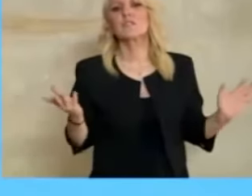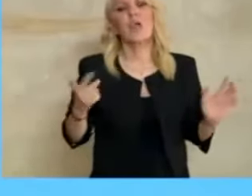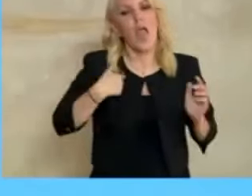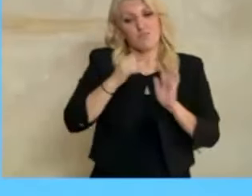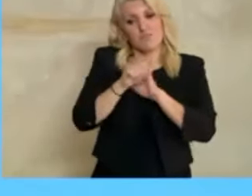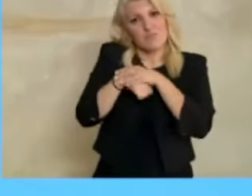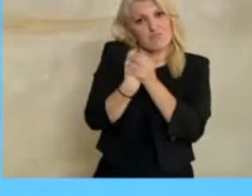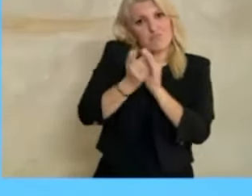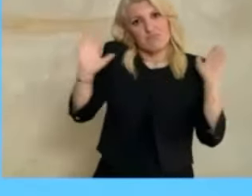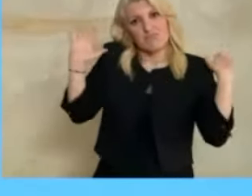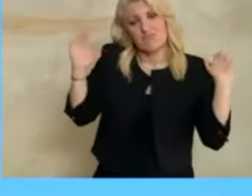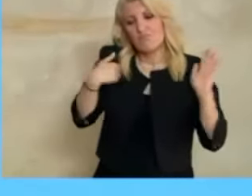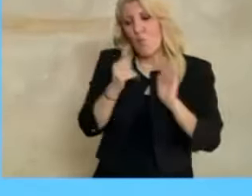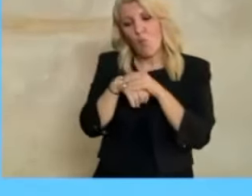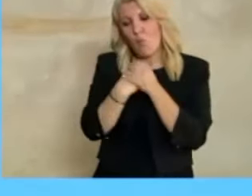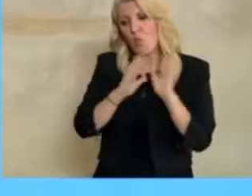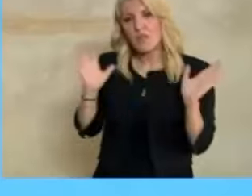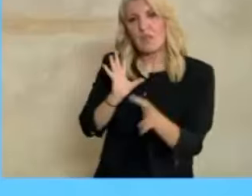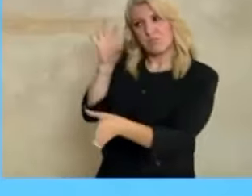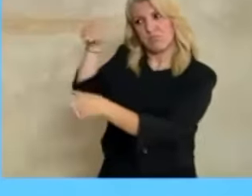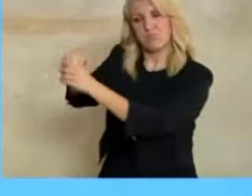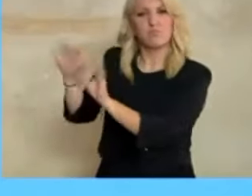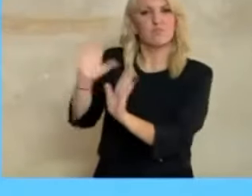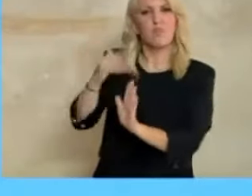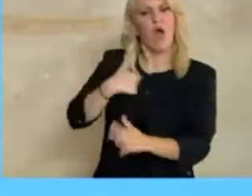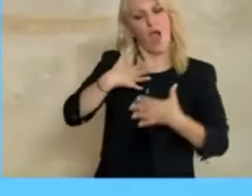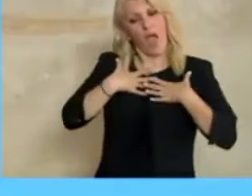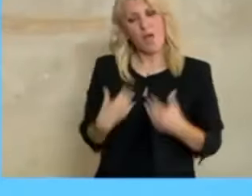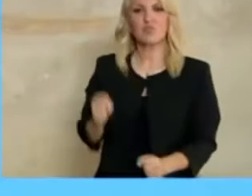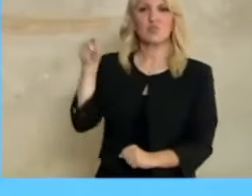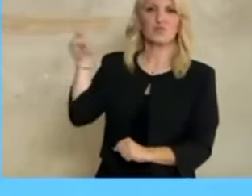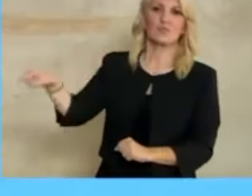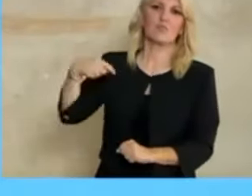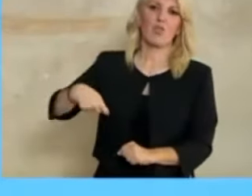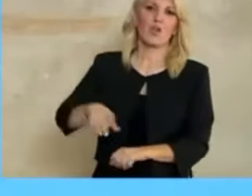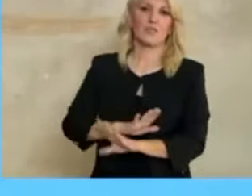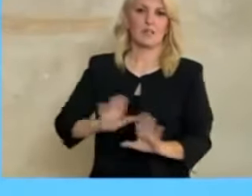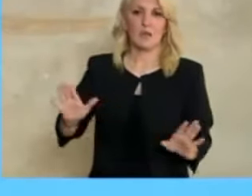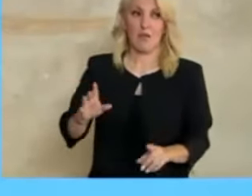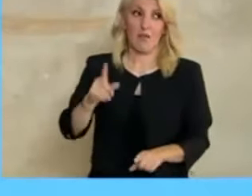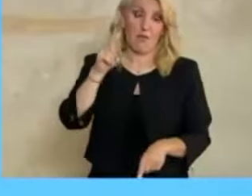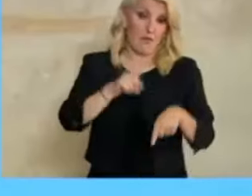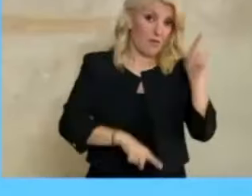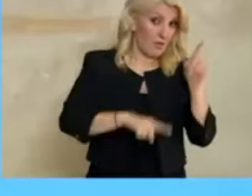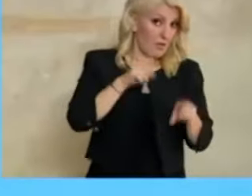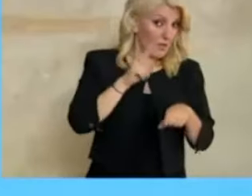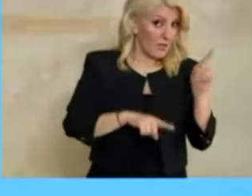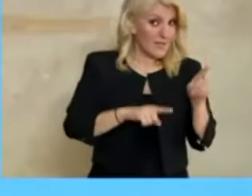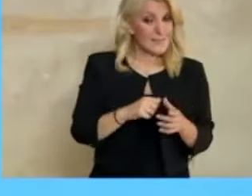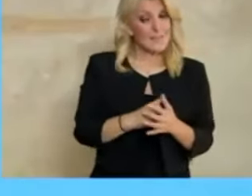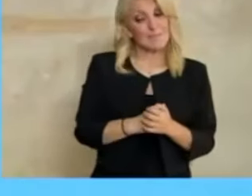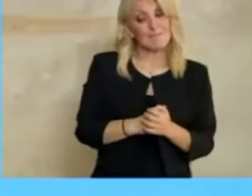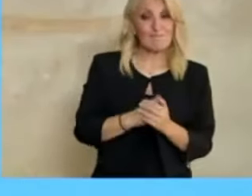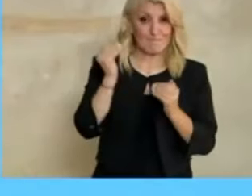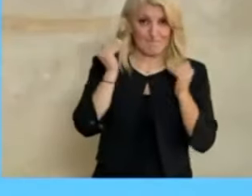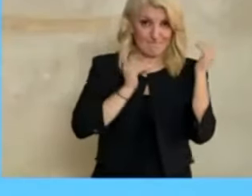ευθύνες όλων των εμπλεκόμενων. Τις έχω απόλυτη εμπιστοσύνη. Αν κάποιοι δεν τις έχουν εμπιστοσύνη, να βγουν να το πούνε ανοιχτά. Θα